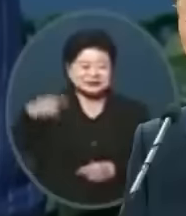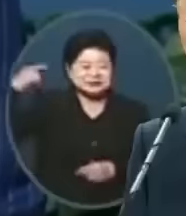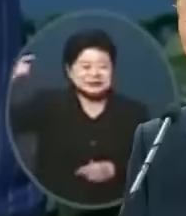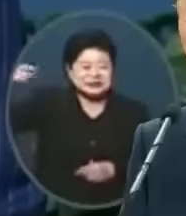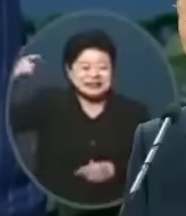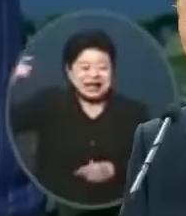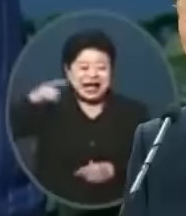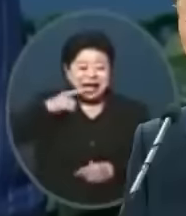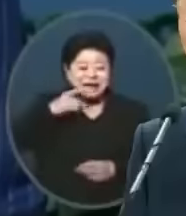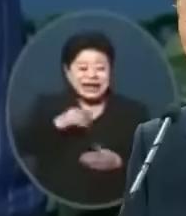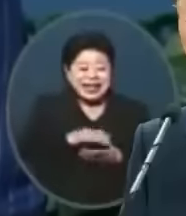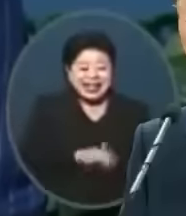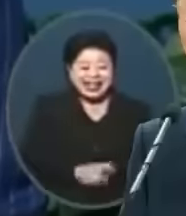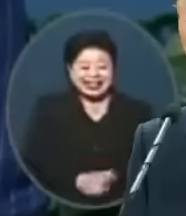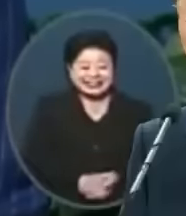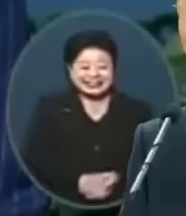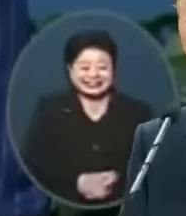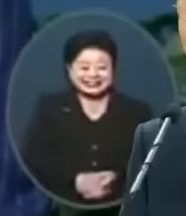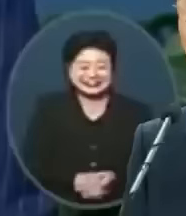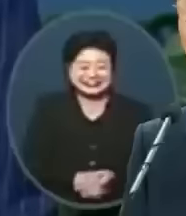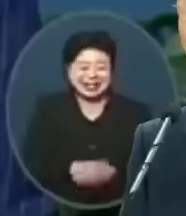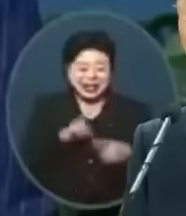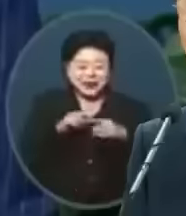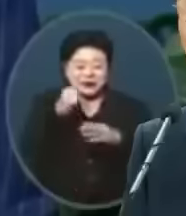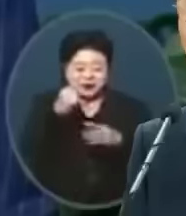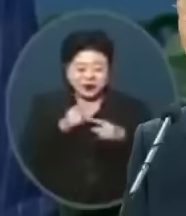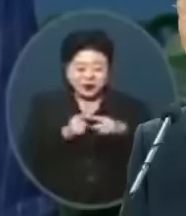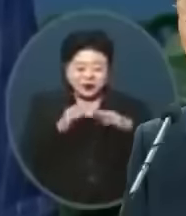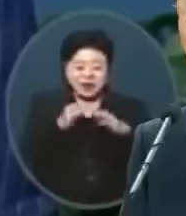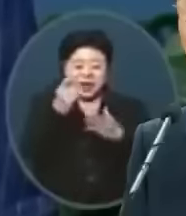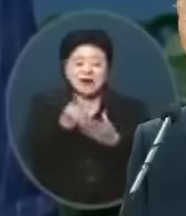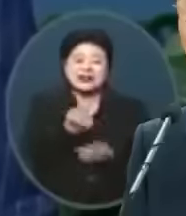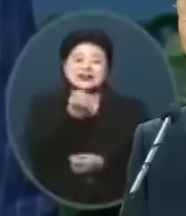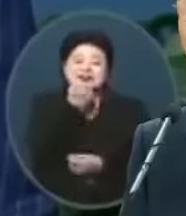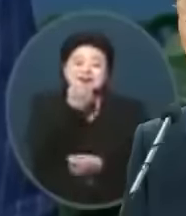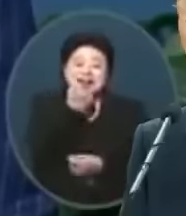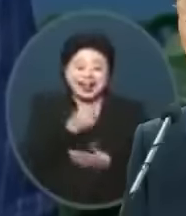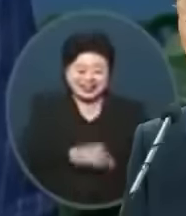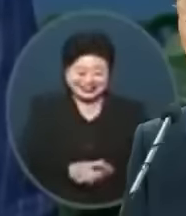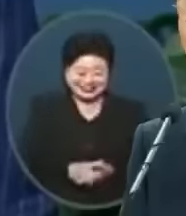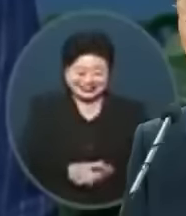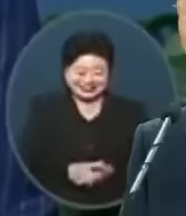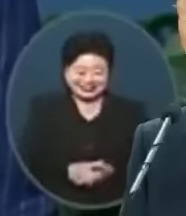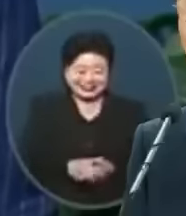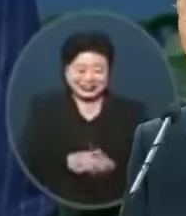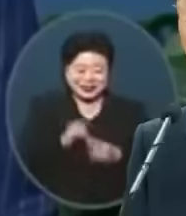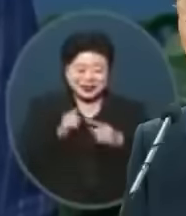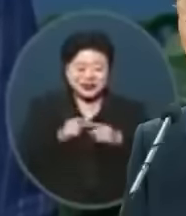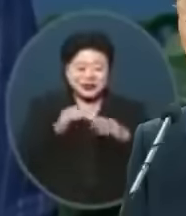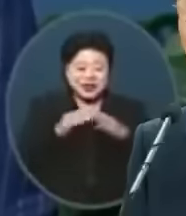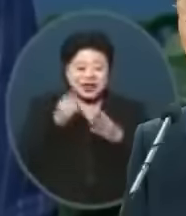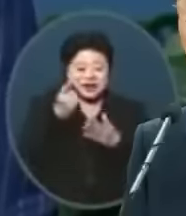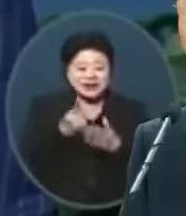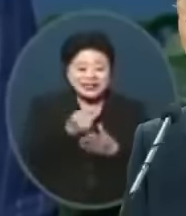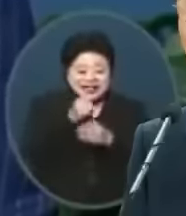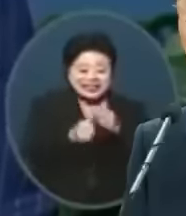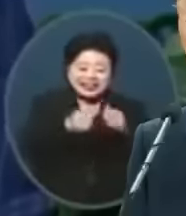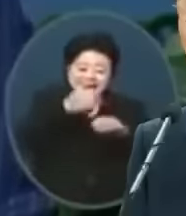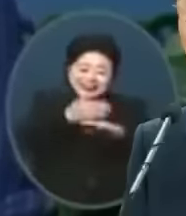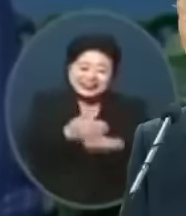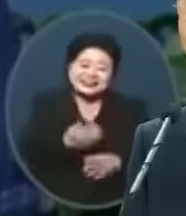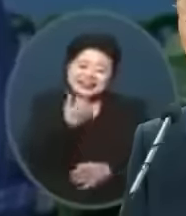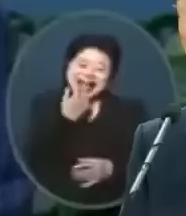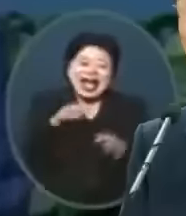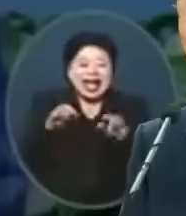정신이 돌아도 하려는지 모르니까 교회에 와서 웃으세요. 교회. 교회에 와서 하나님 감사합니다.